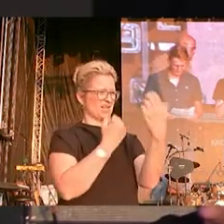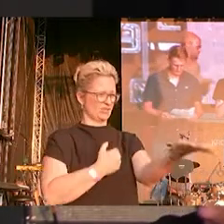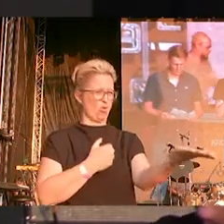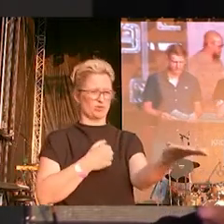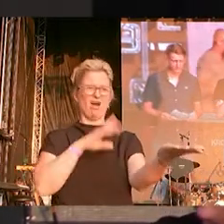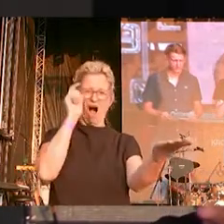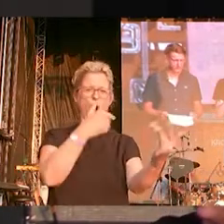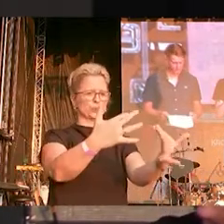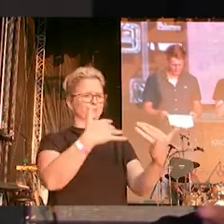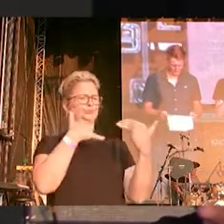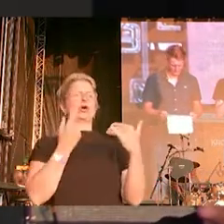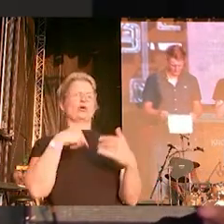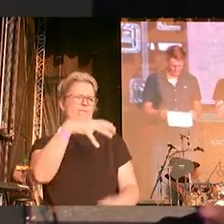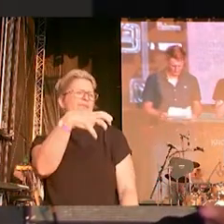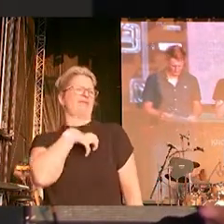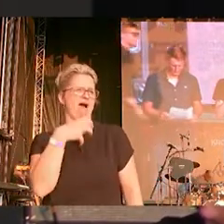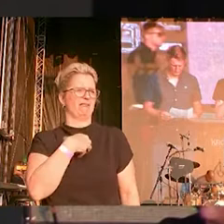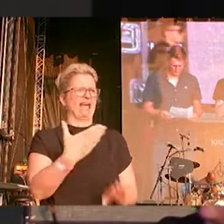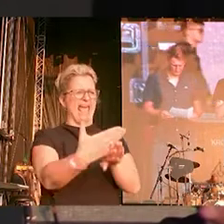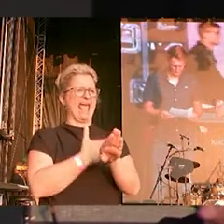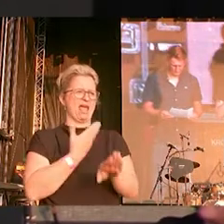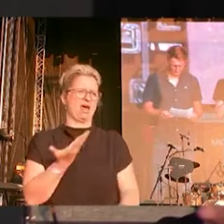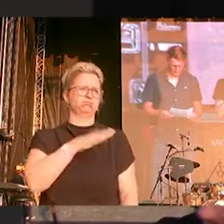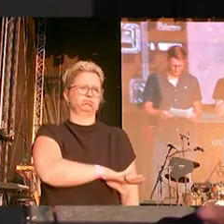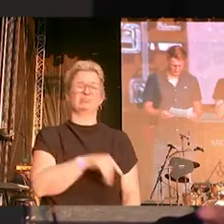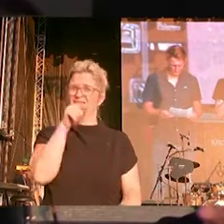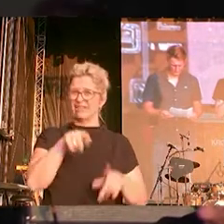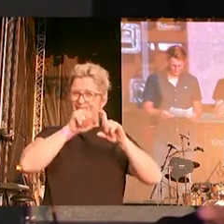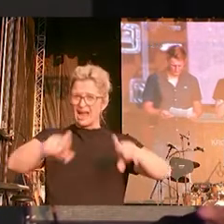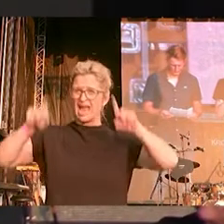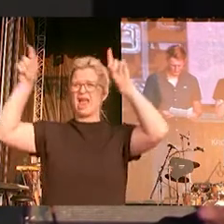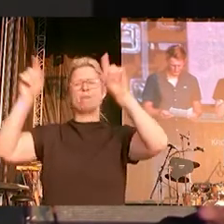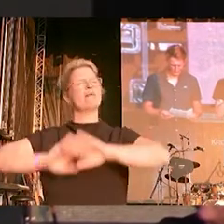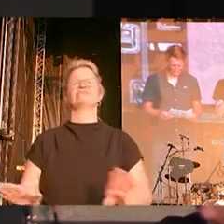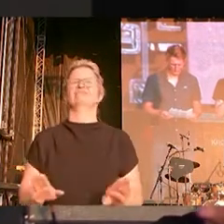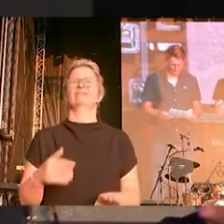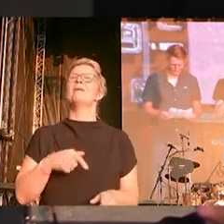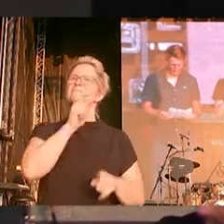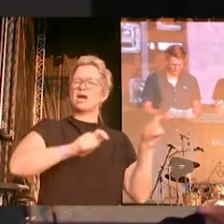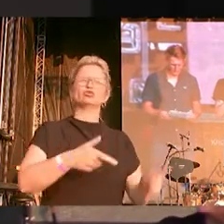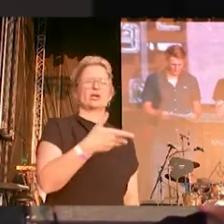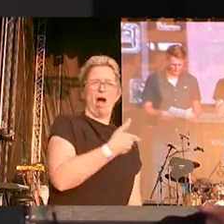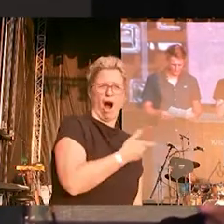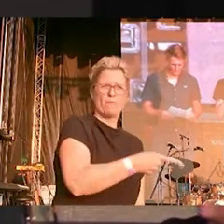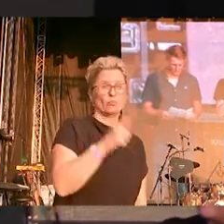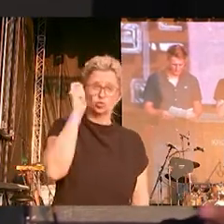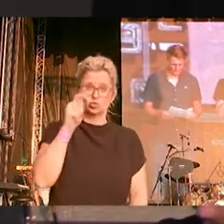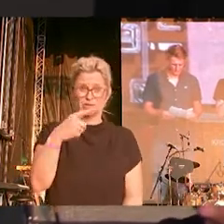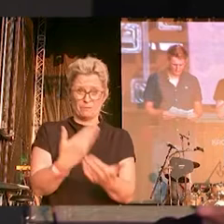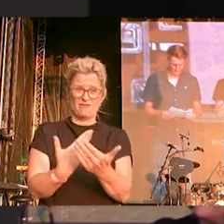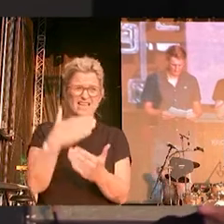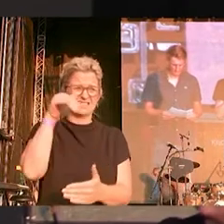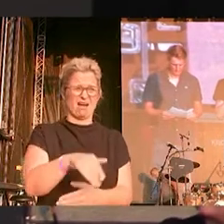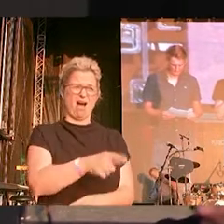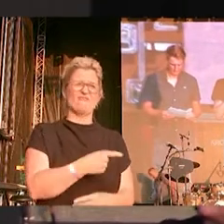wir krank werden oder früher sterben, wird selten thematisiert. Dabei zeigen Studien, dass arme Menschen im Schnitt 10 Jahre früher